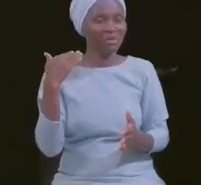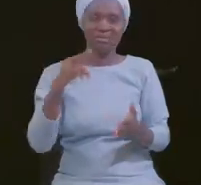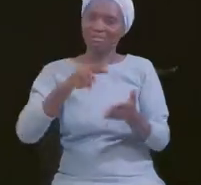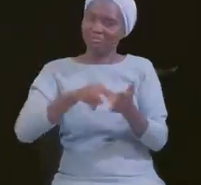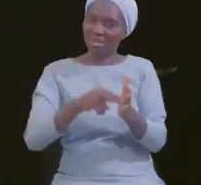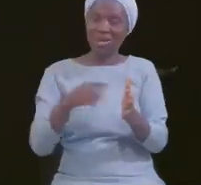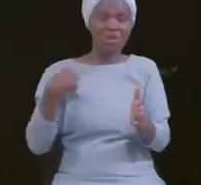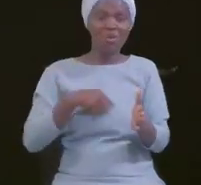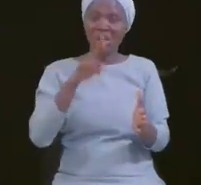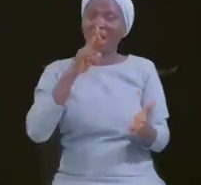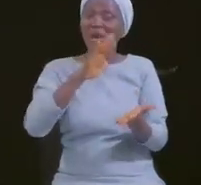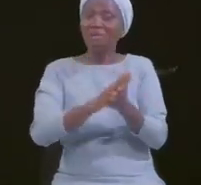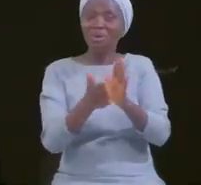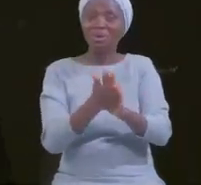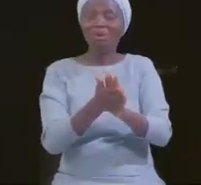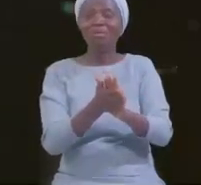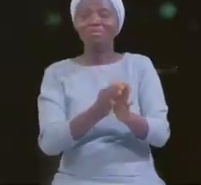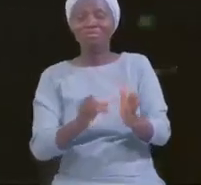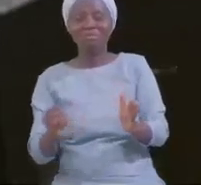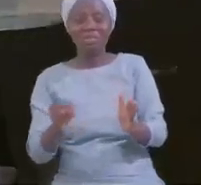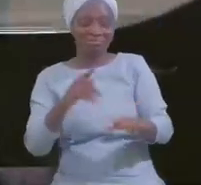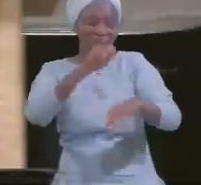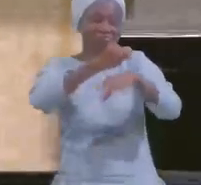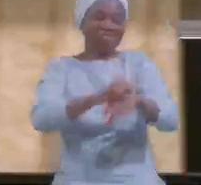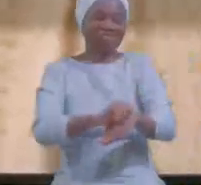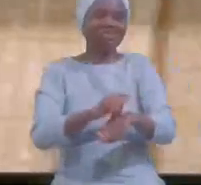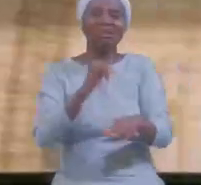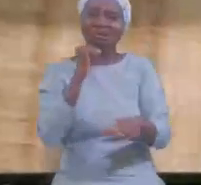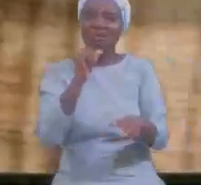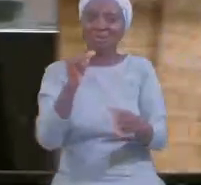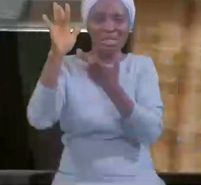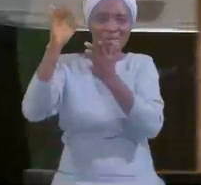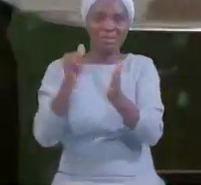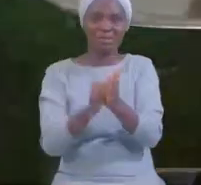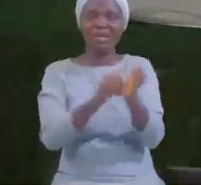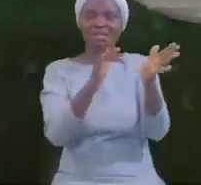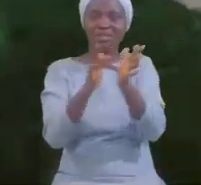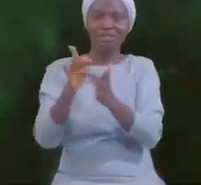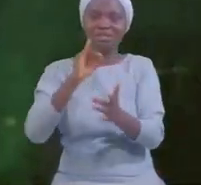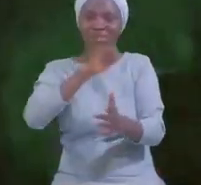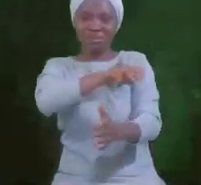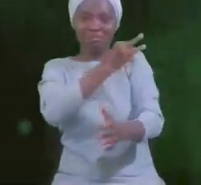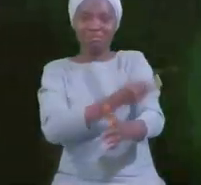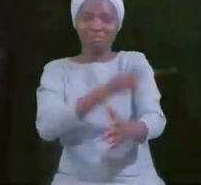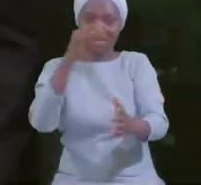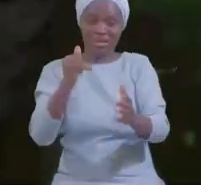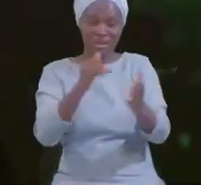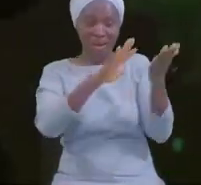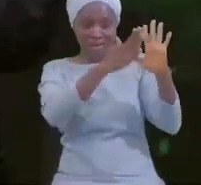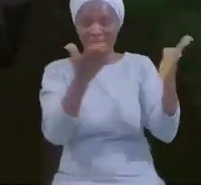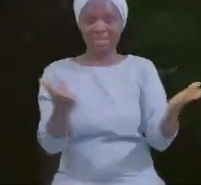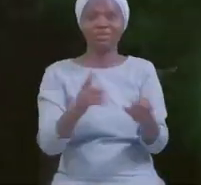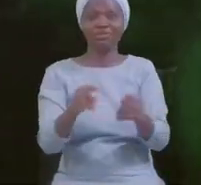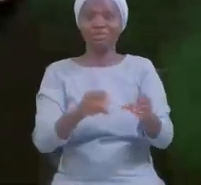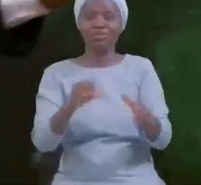traditionnels. On n'espère pas que Christ soit puissamment présent ici pour faire ce qu'on n'a jamais vu.